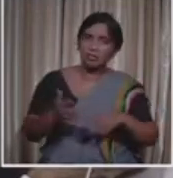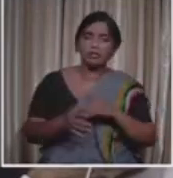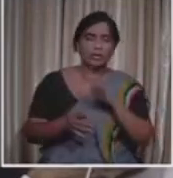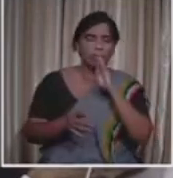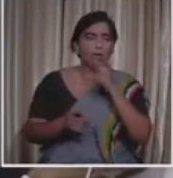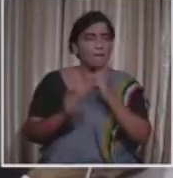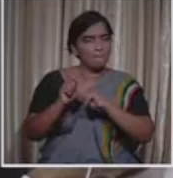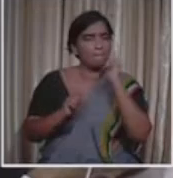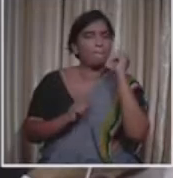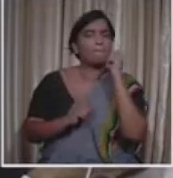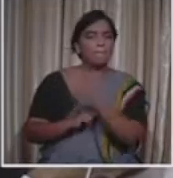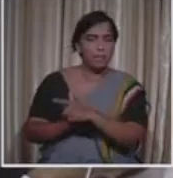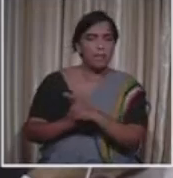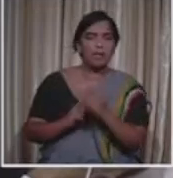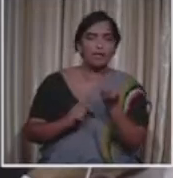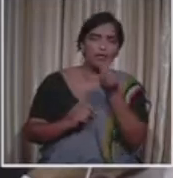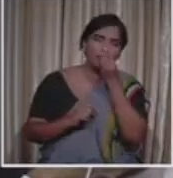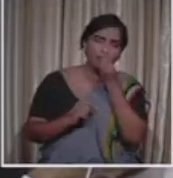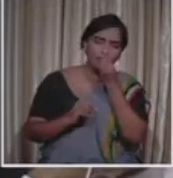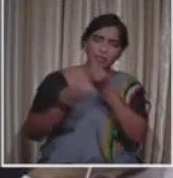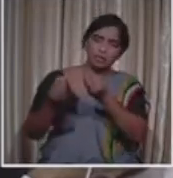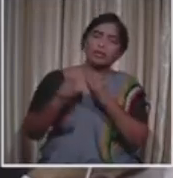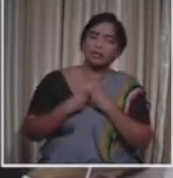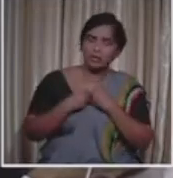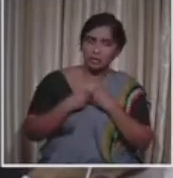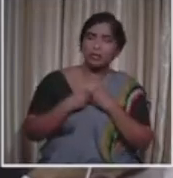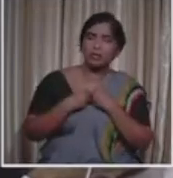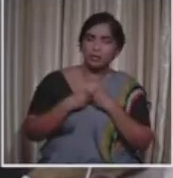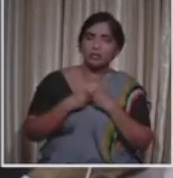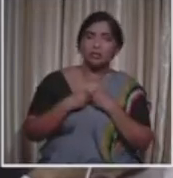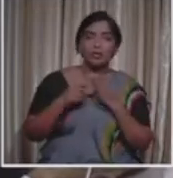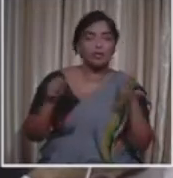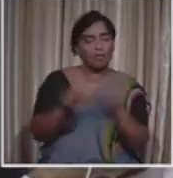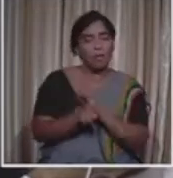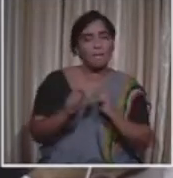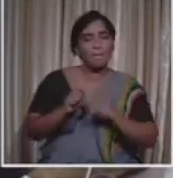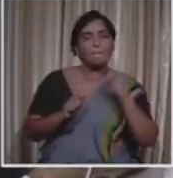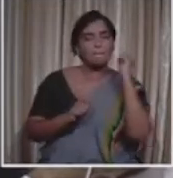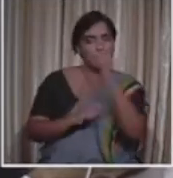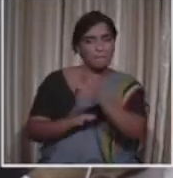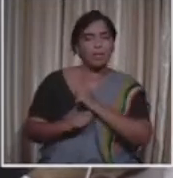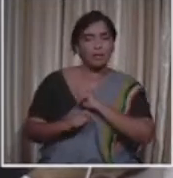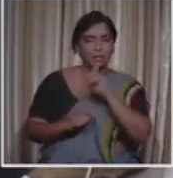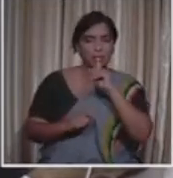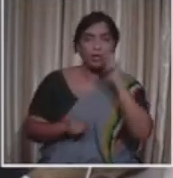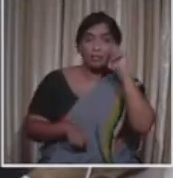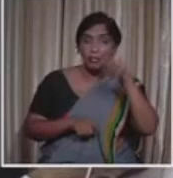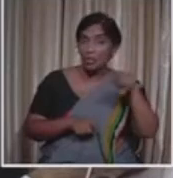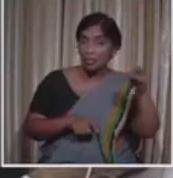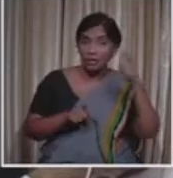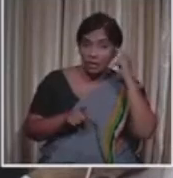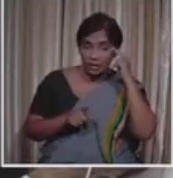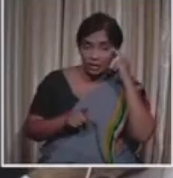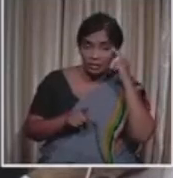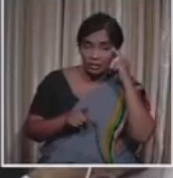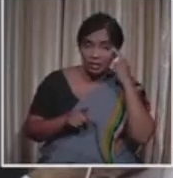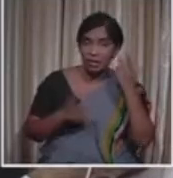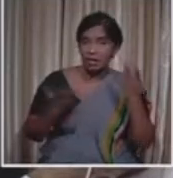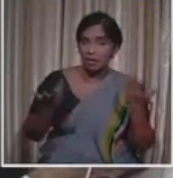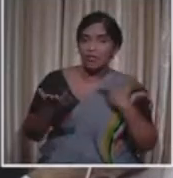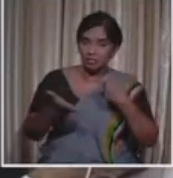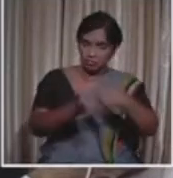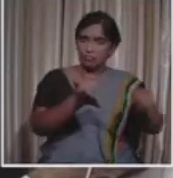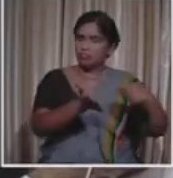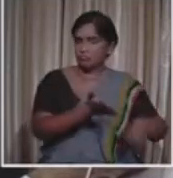සාධාරණ මුදලකට සාමාන්‍ය කෑම වේලක් අරගෙන දෙන්න ඒකට සම්පූර්ණ මුදල අය කරන්න කියලා අපි යෝජනා කරනවා. ජනතාව හිතන්නේ නැත්නම් අපි නැත්නම් අපි අත්සන්